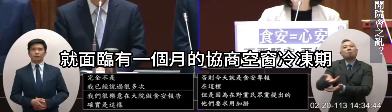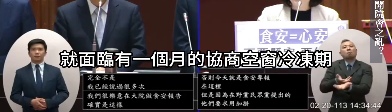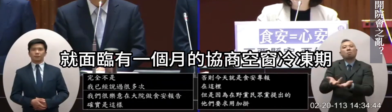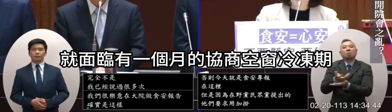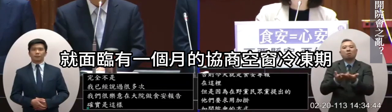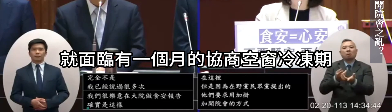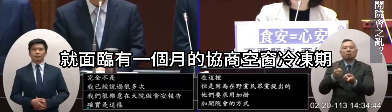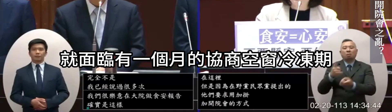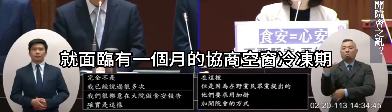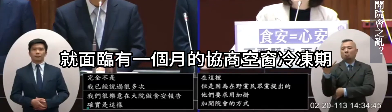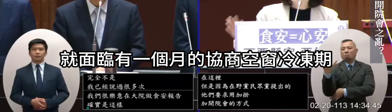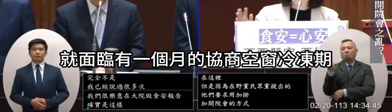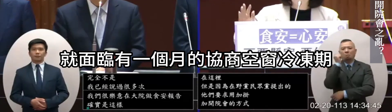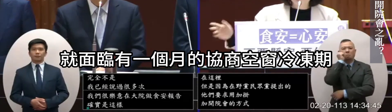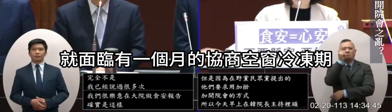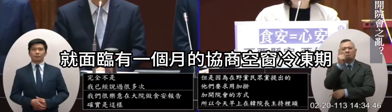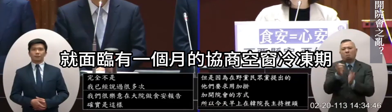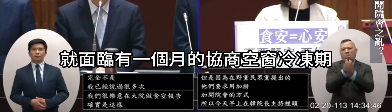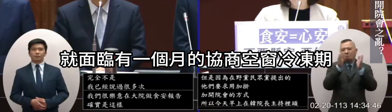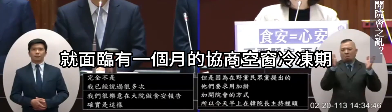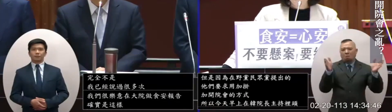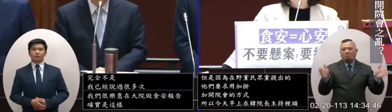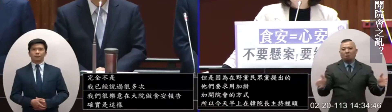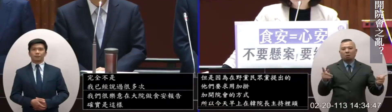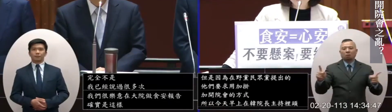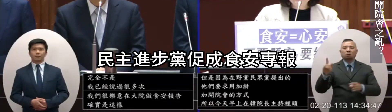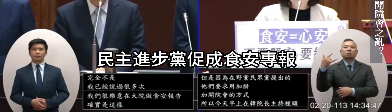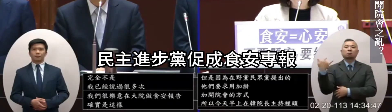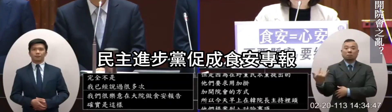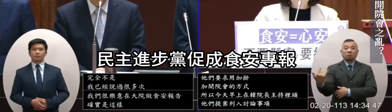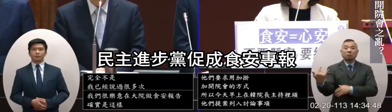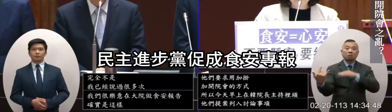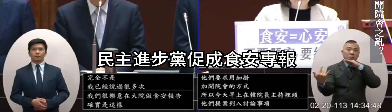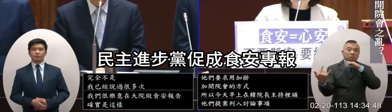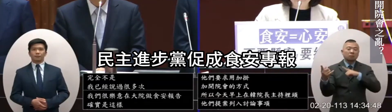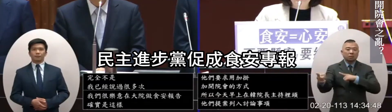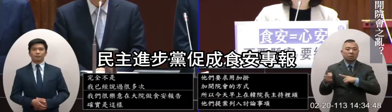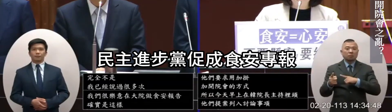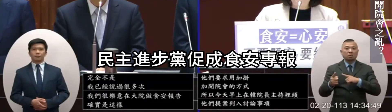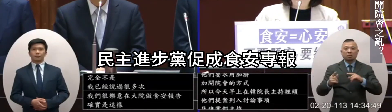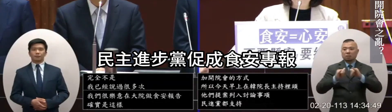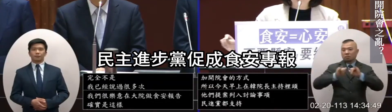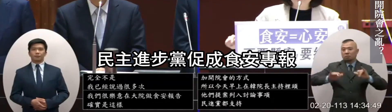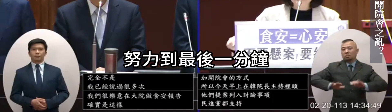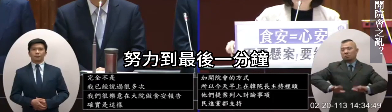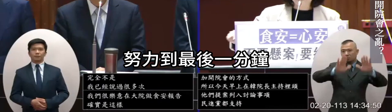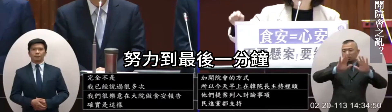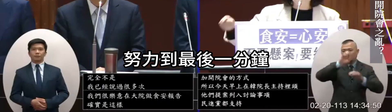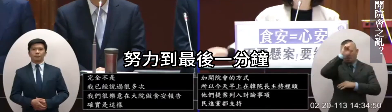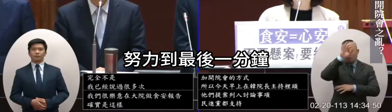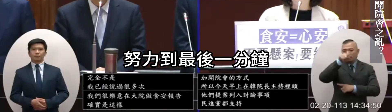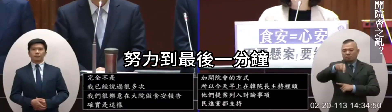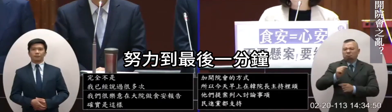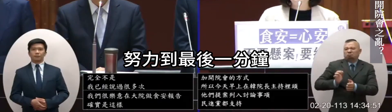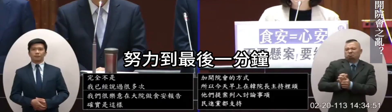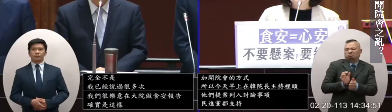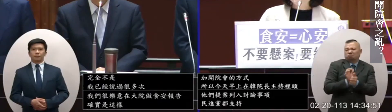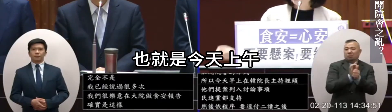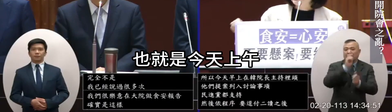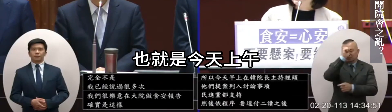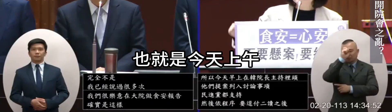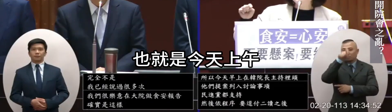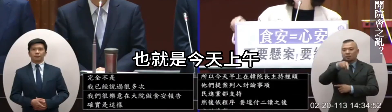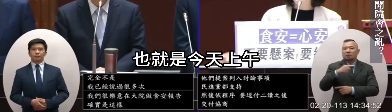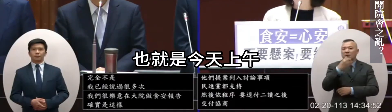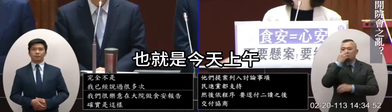的协商空窗冷冻期。民主进步党促成食安专报，努力到最后一分钟，